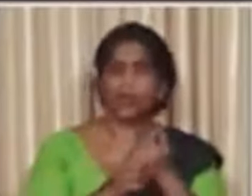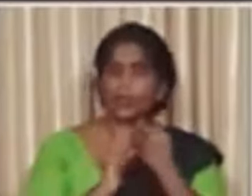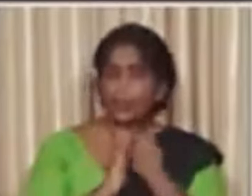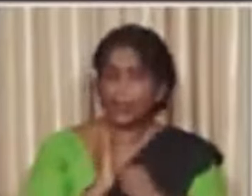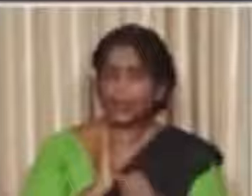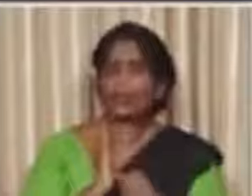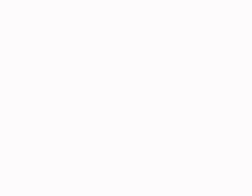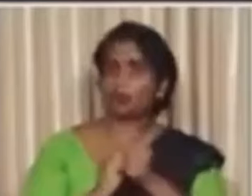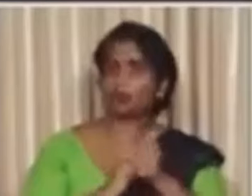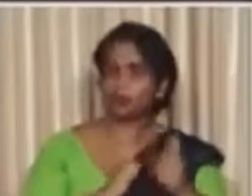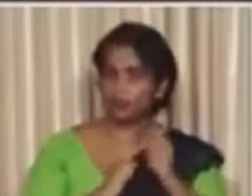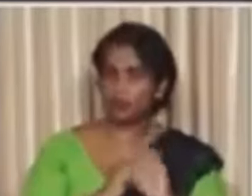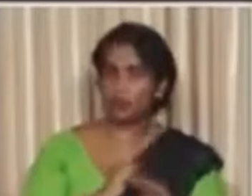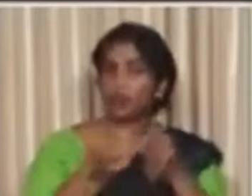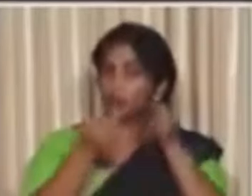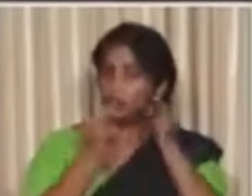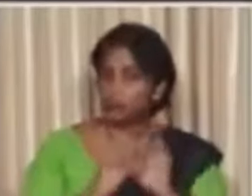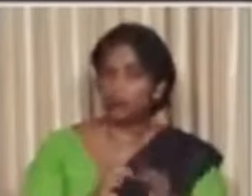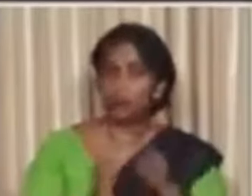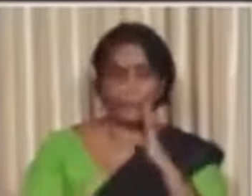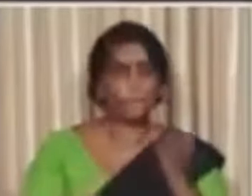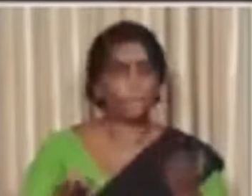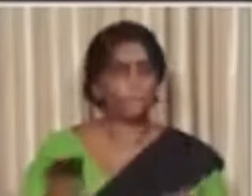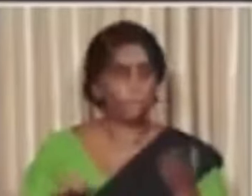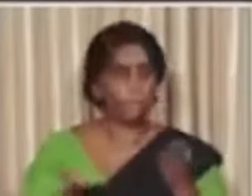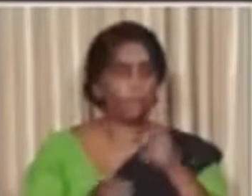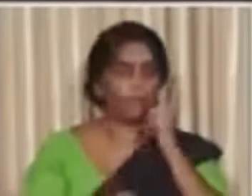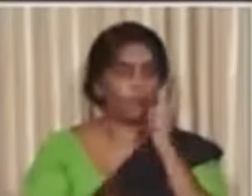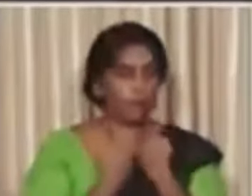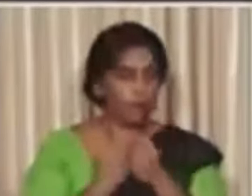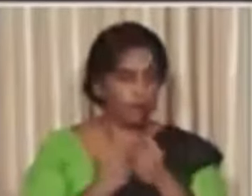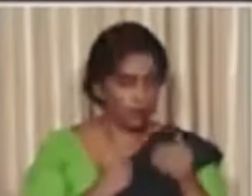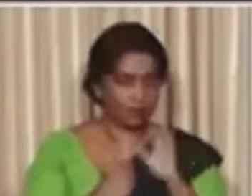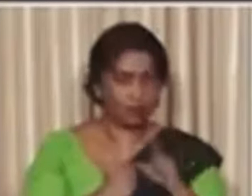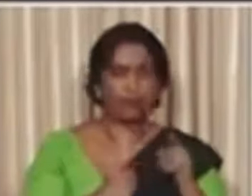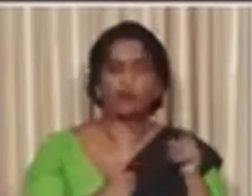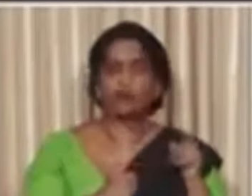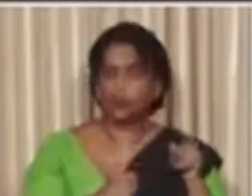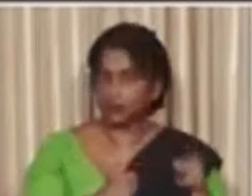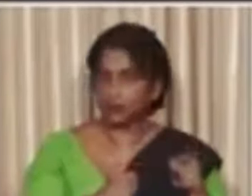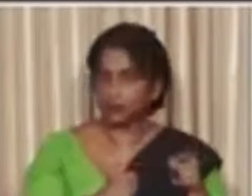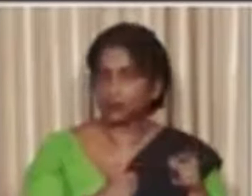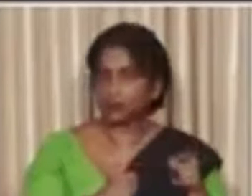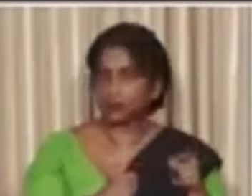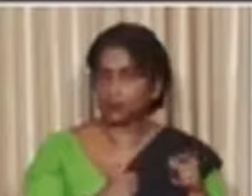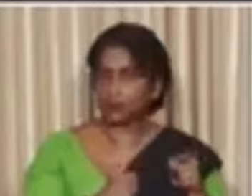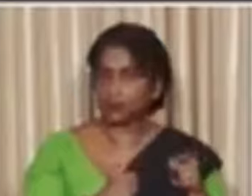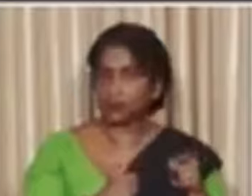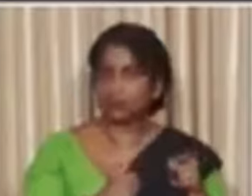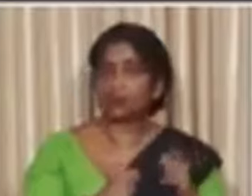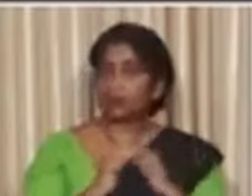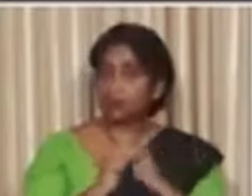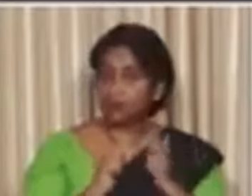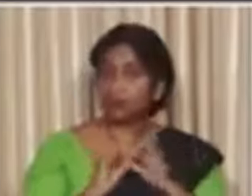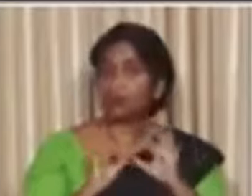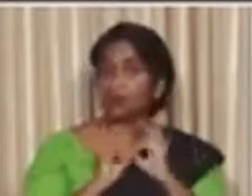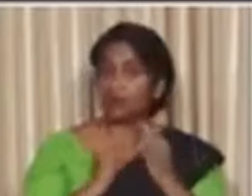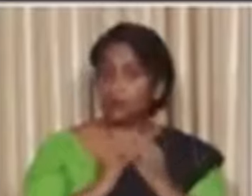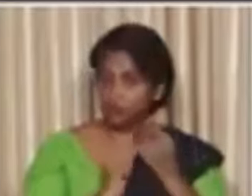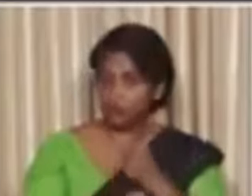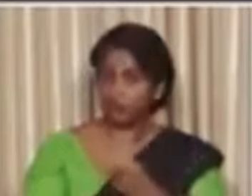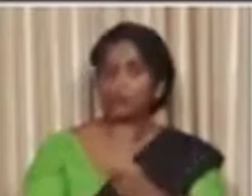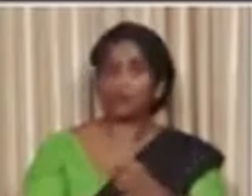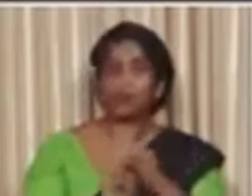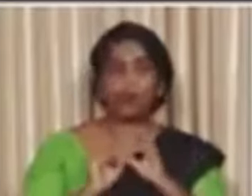නීතිය ක්‍රියාත්මක කරන්න. නිවැරදි අපක්ෂපාතී පරීක්ෂණයක් පවත්වලා ඒ විපතටපත් වුණු පවුලට